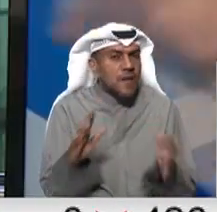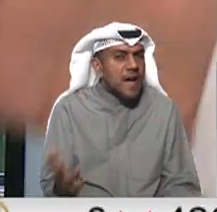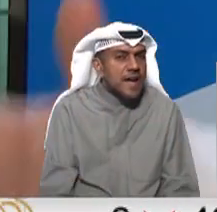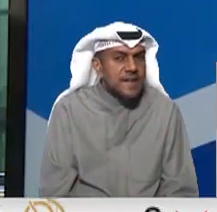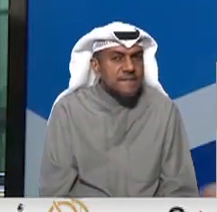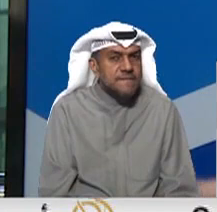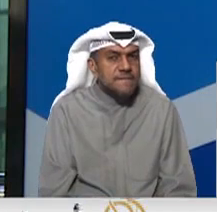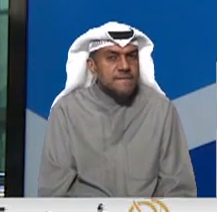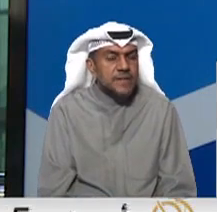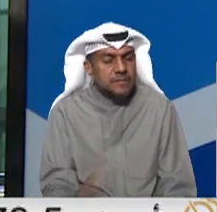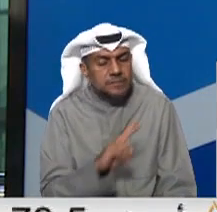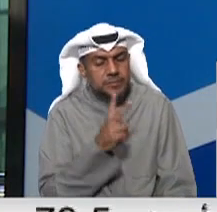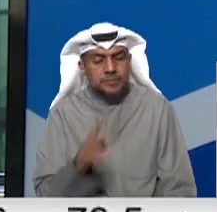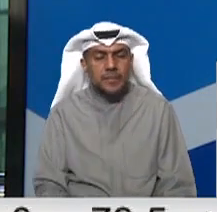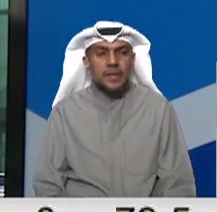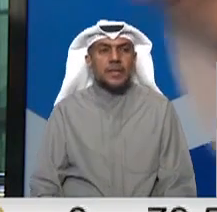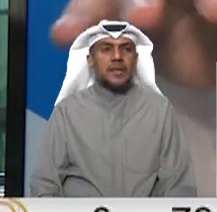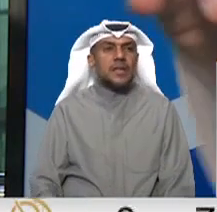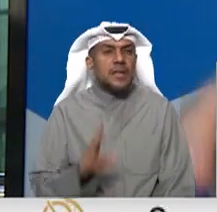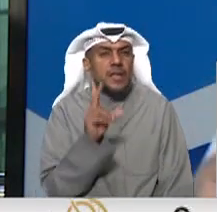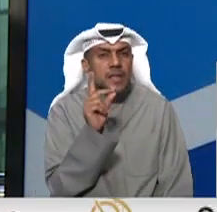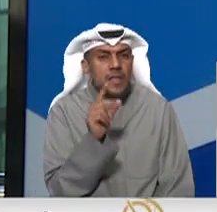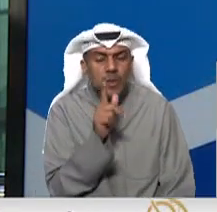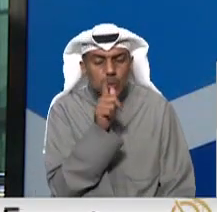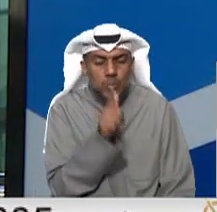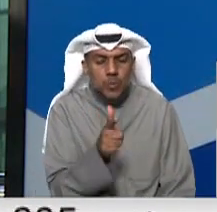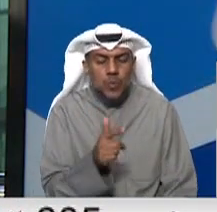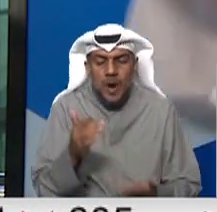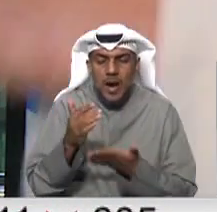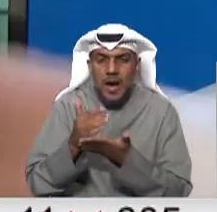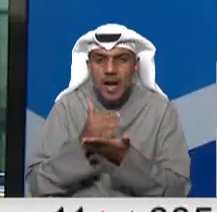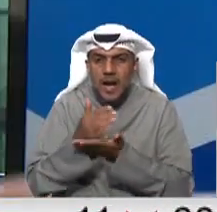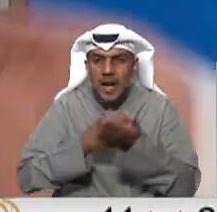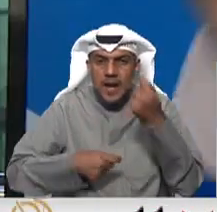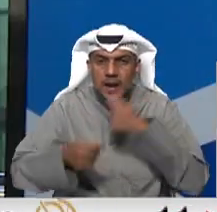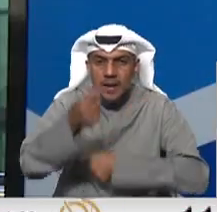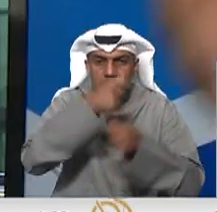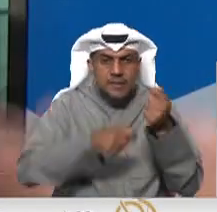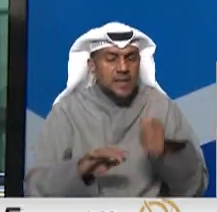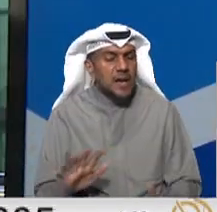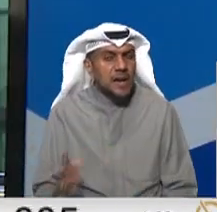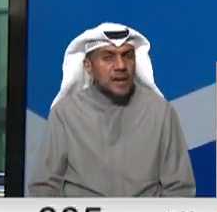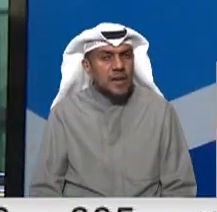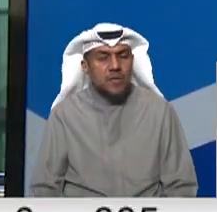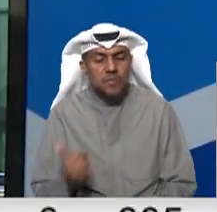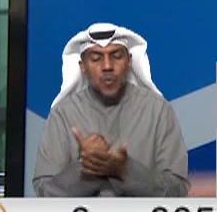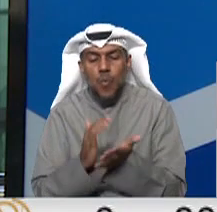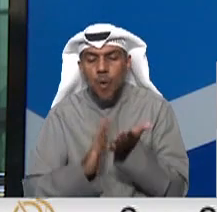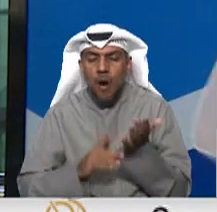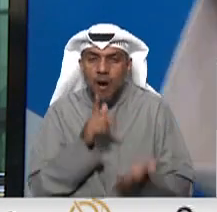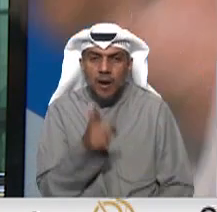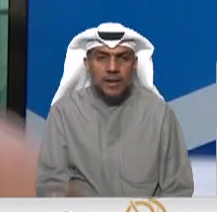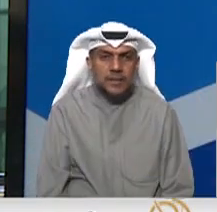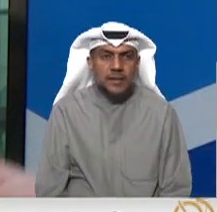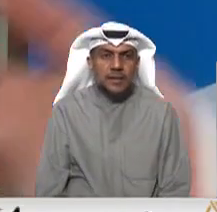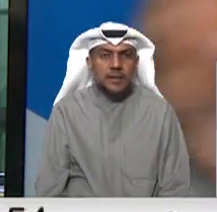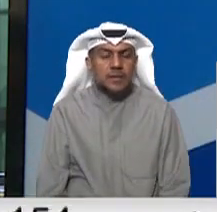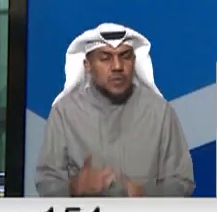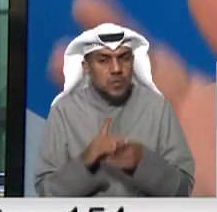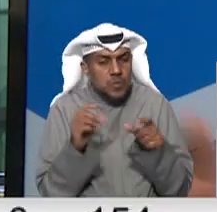الاجتماعية. تكلمنا أيضا عن التداعيات الاقتصادية التي أدت إلى هذه المخاطر،